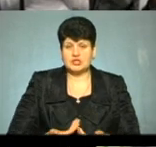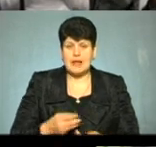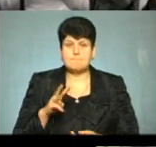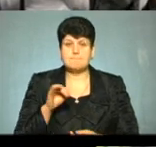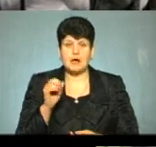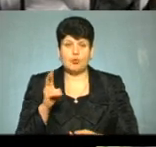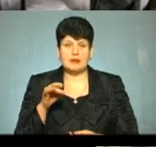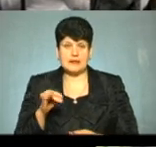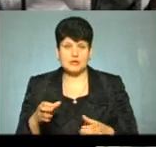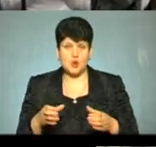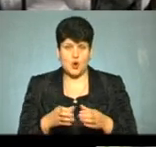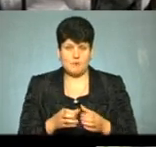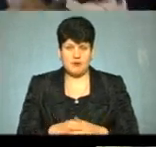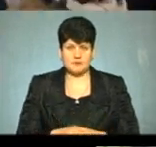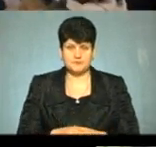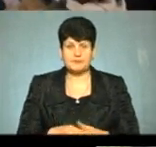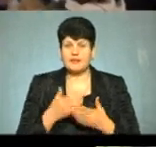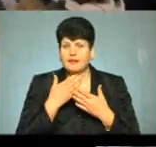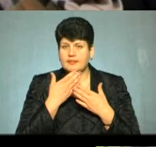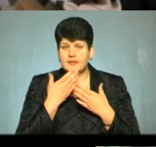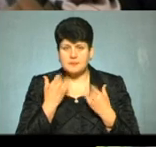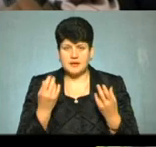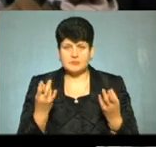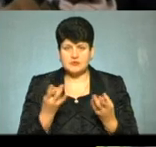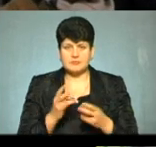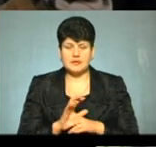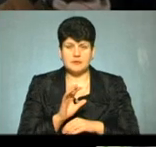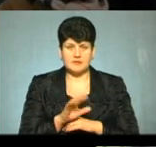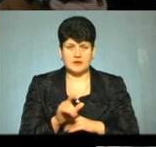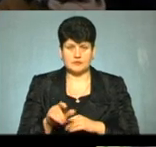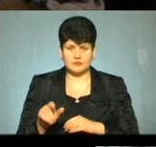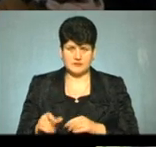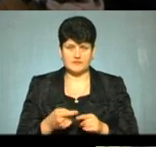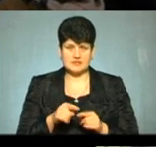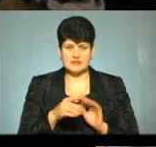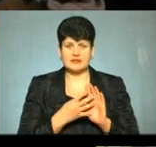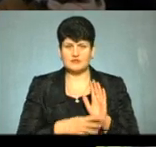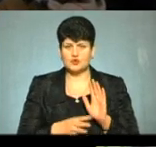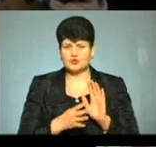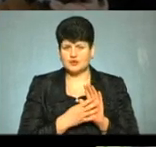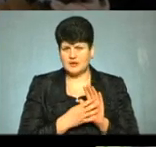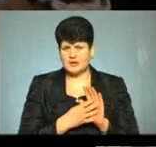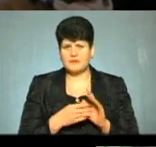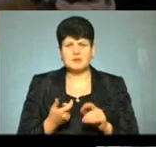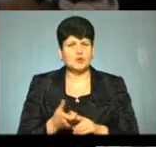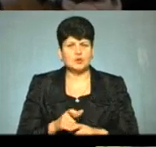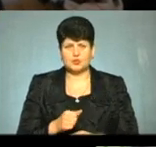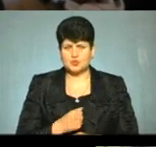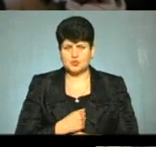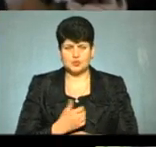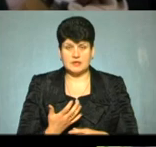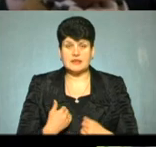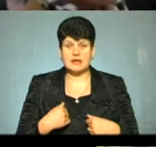звернулися жителі Миколинецької громади. Немає потреби направляти людей, оцих 99, мені їх дуже